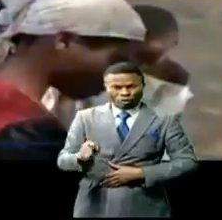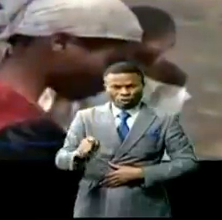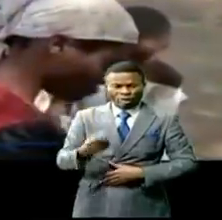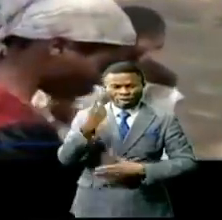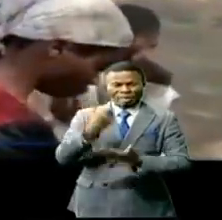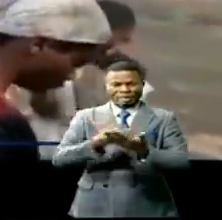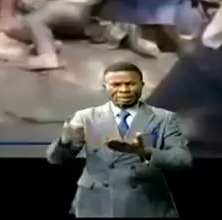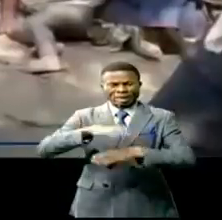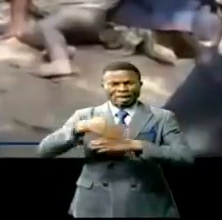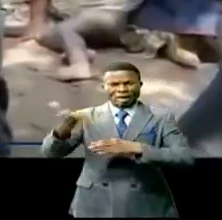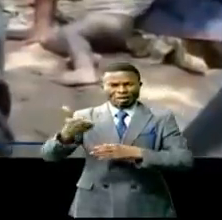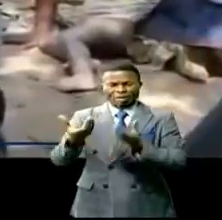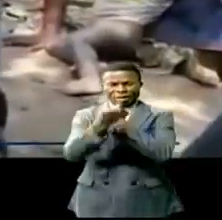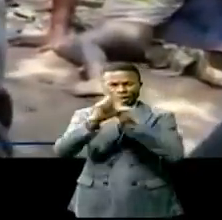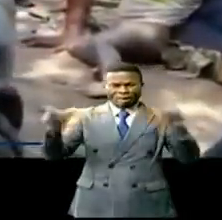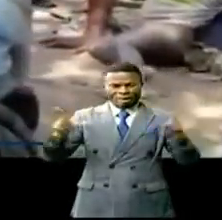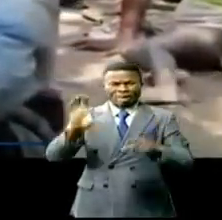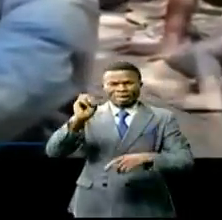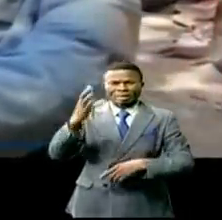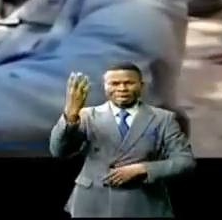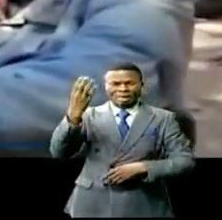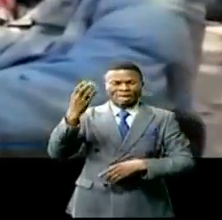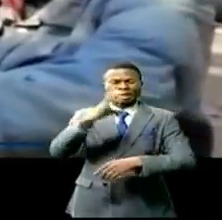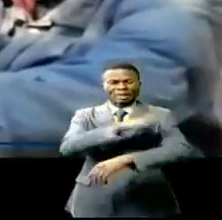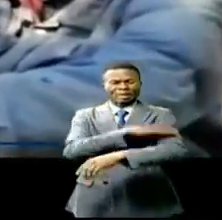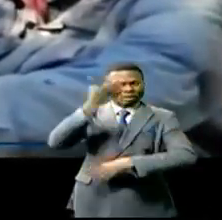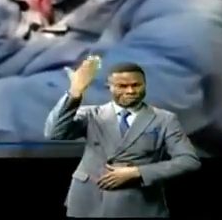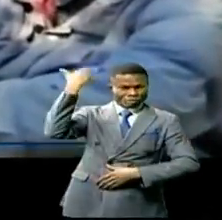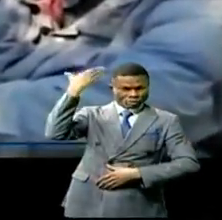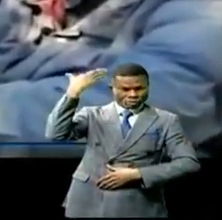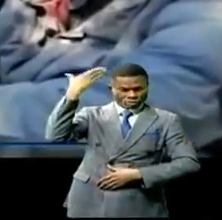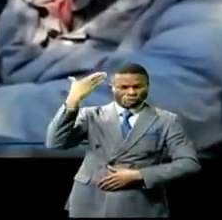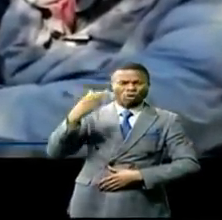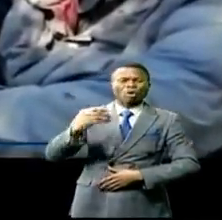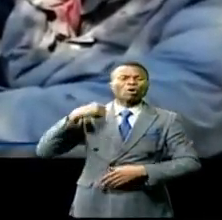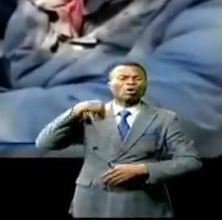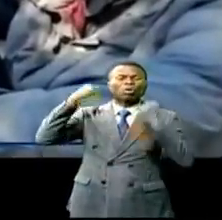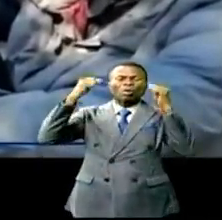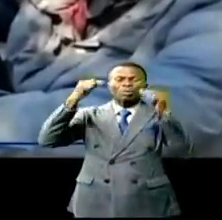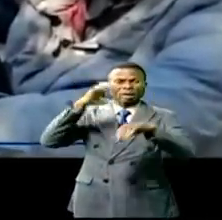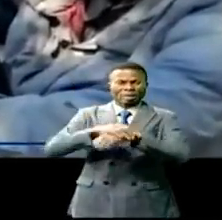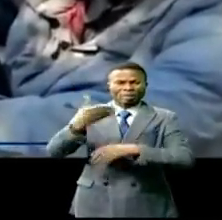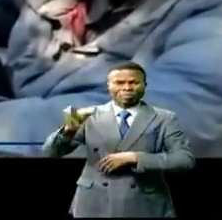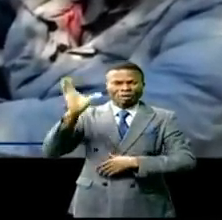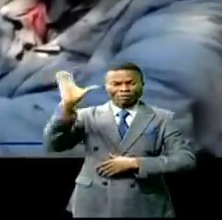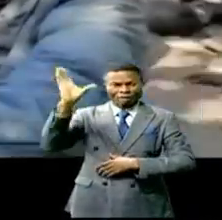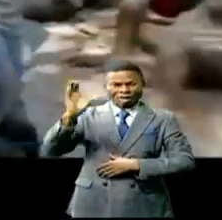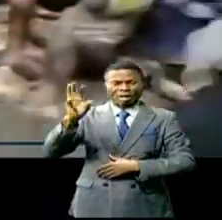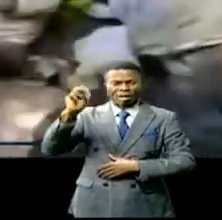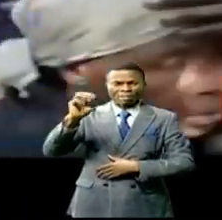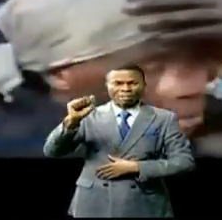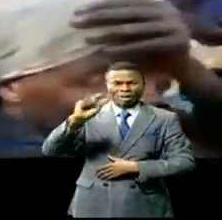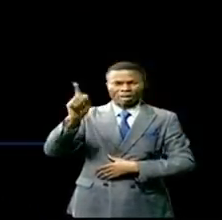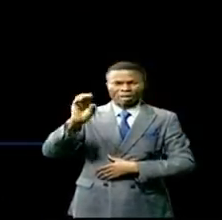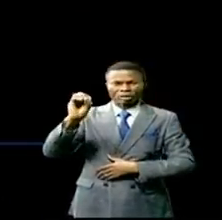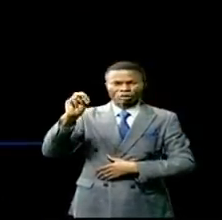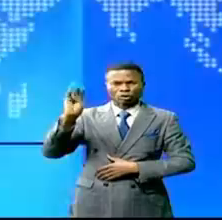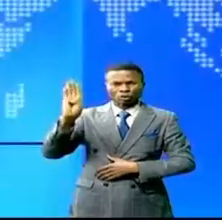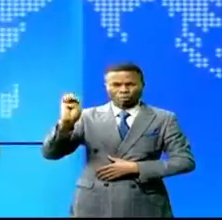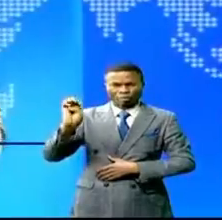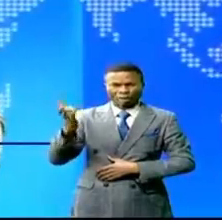après la libération de cinq ans qu'après autres civils de mende et adhère au village manceau b de la même chez free doit le second coup tout